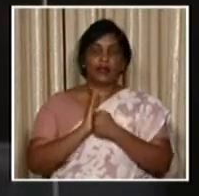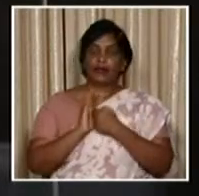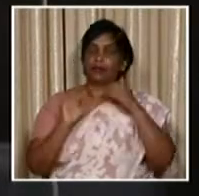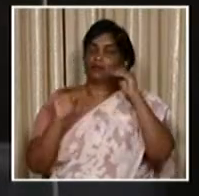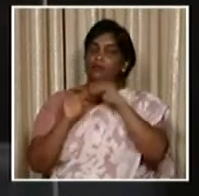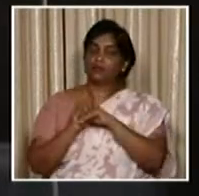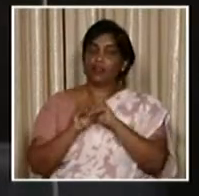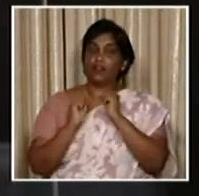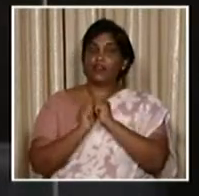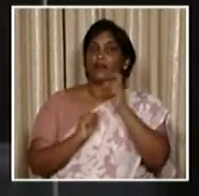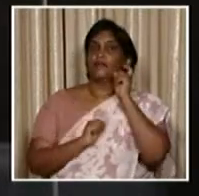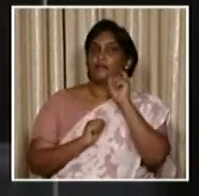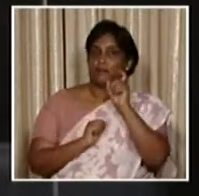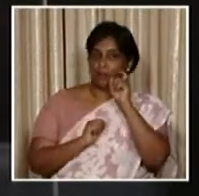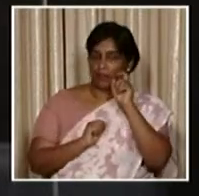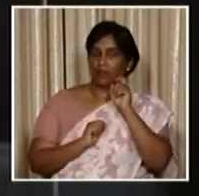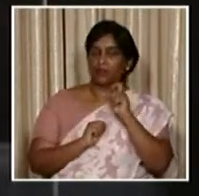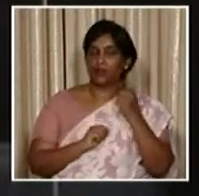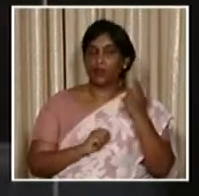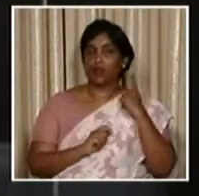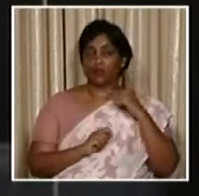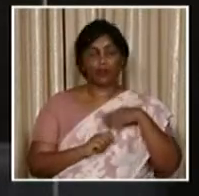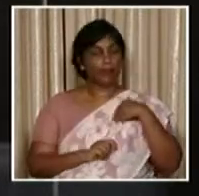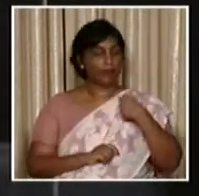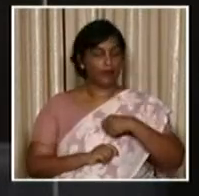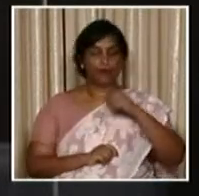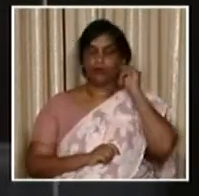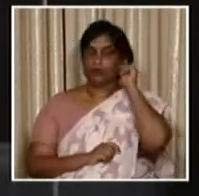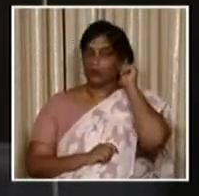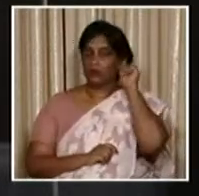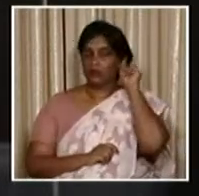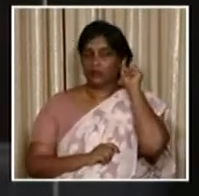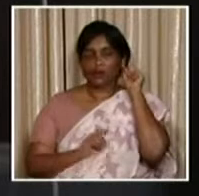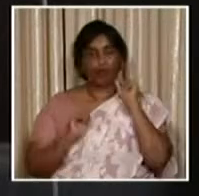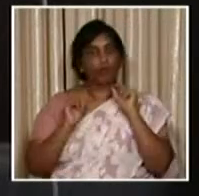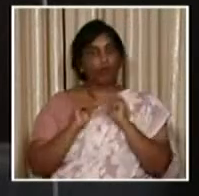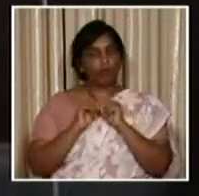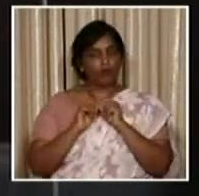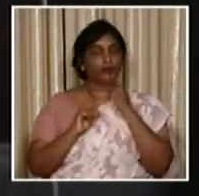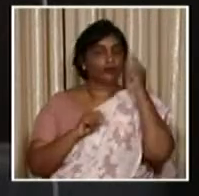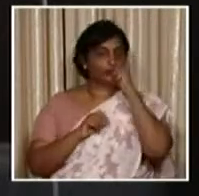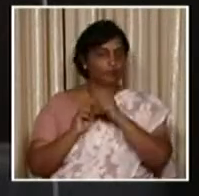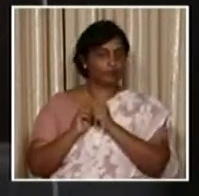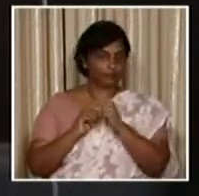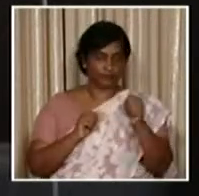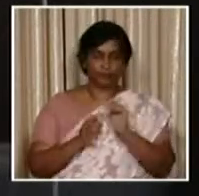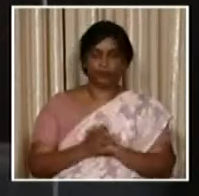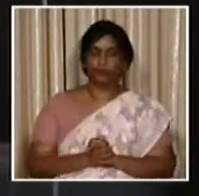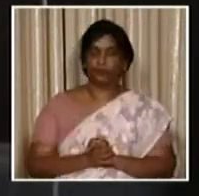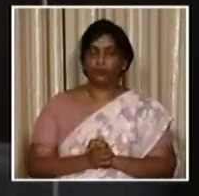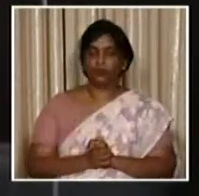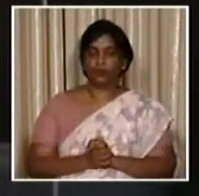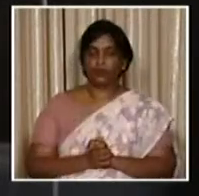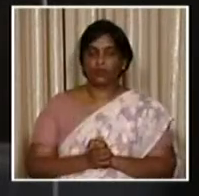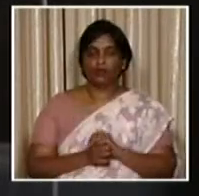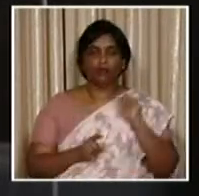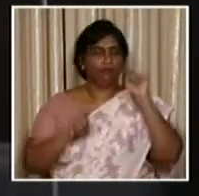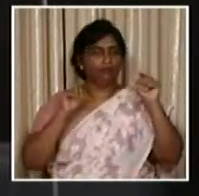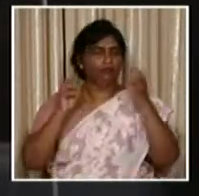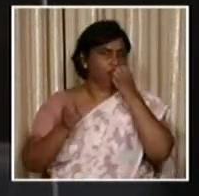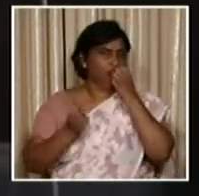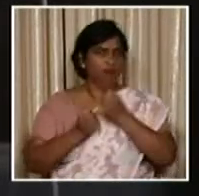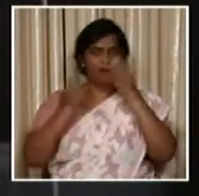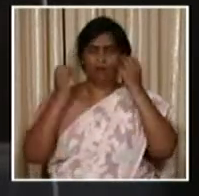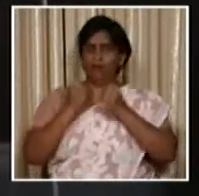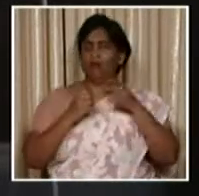si buna, weda balan ni kira, senang kadi pasi hati ada. Itu korang bonus aspera negeri hilir dia, eh wede keran. Tanah tanah me bom